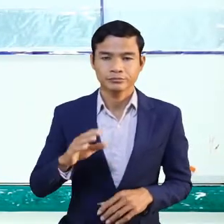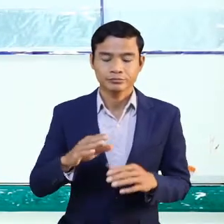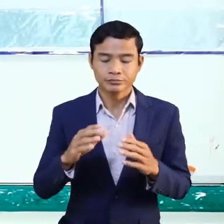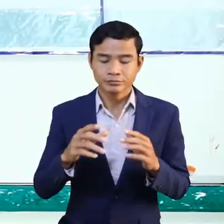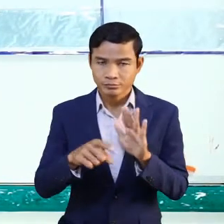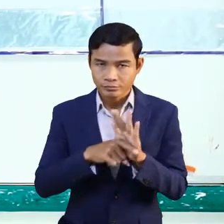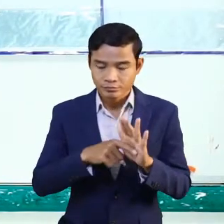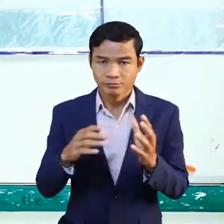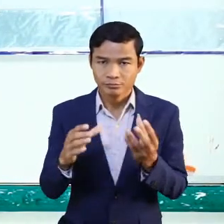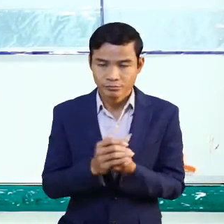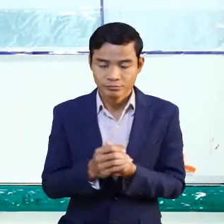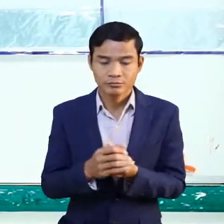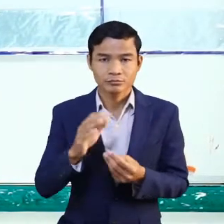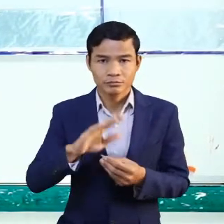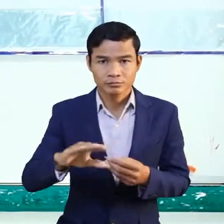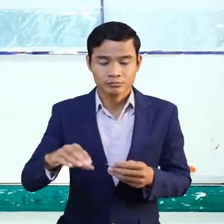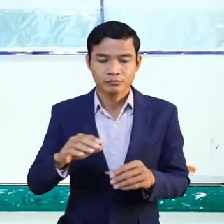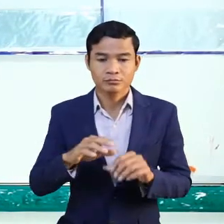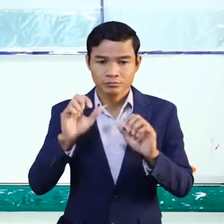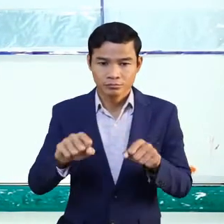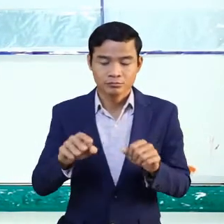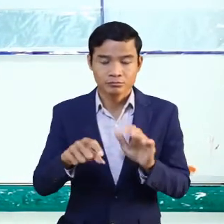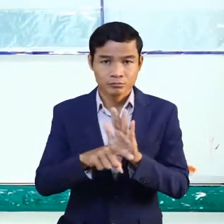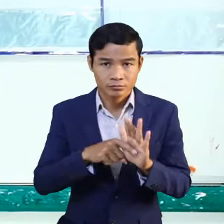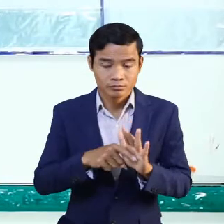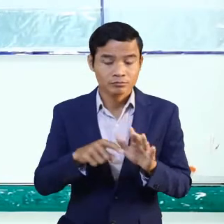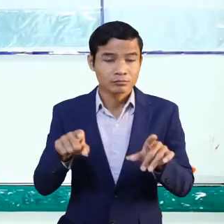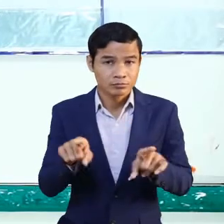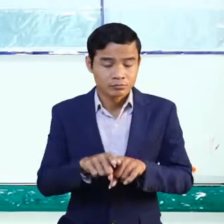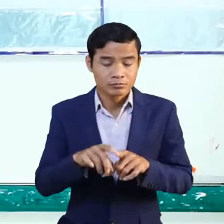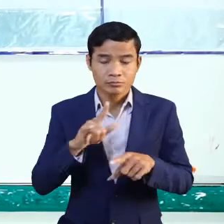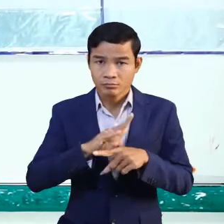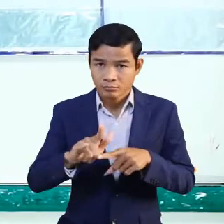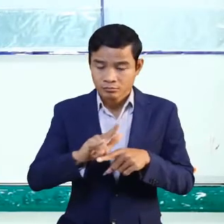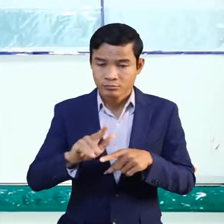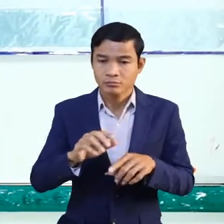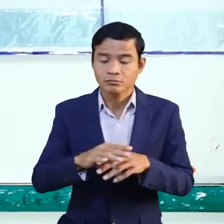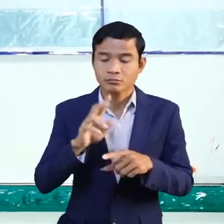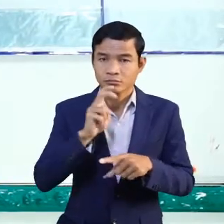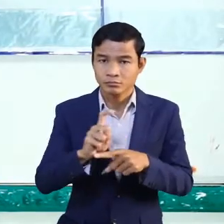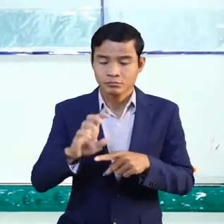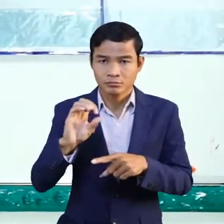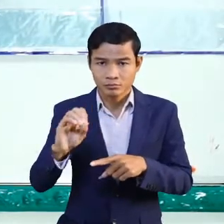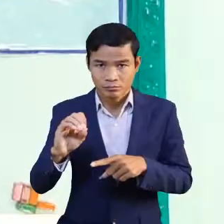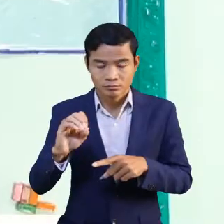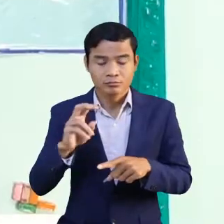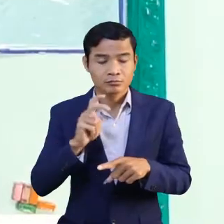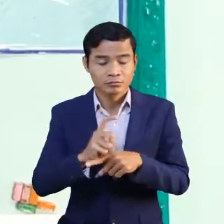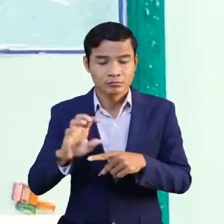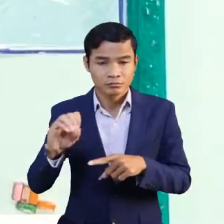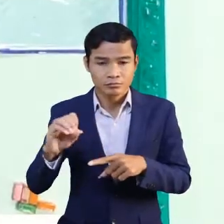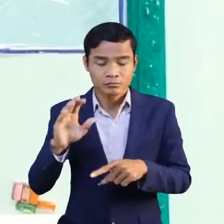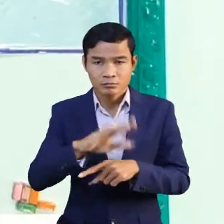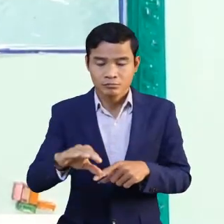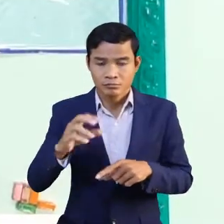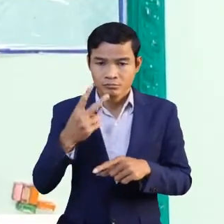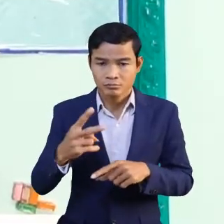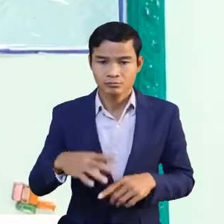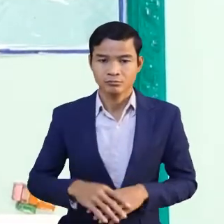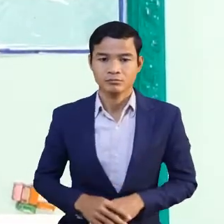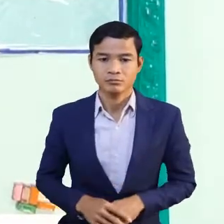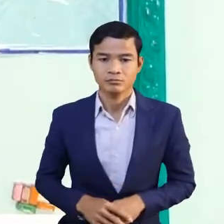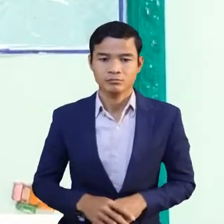ចាការដកបន្ទះចំនួនគឺយើងចាយើងដកដោយប្រមាណវិធីលេខដូចគ្នាគឺយើងដកពីខ្ទង់រាយមកមុនណាកូនណាចាអញ្ចឹងកូនមើ